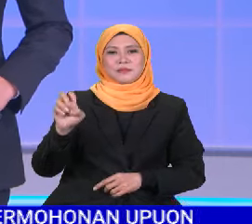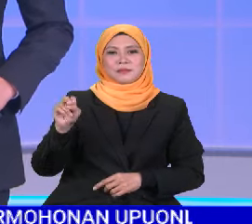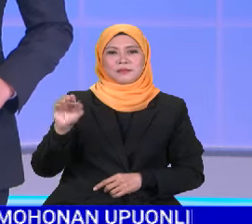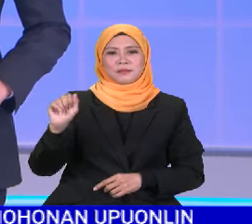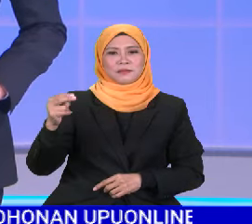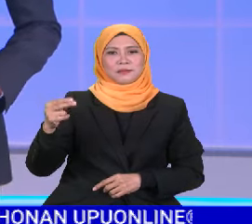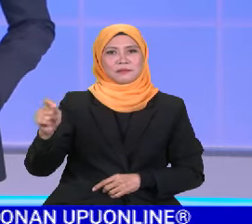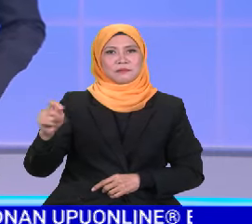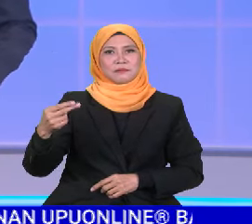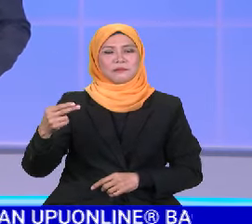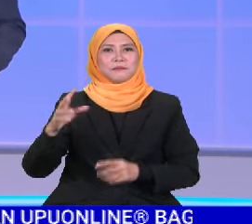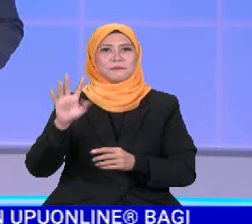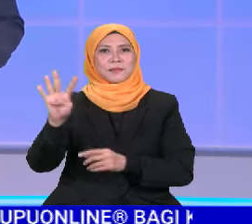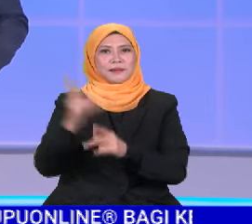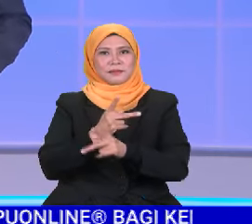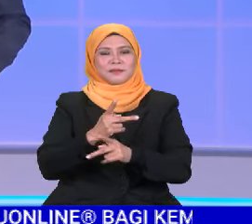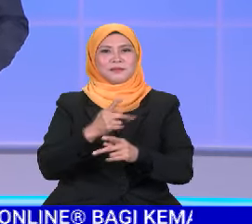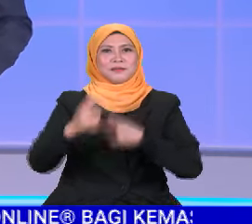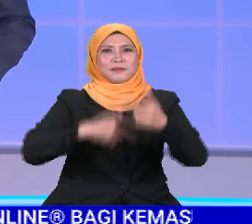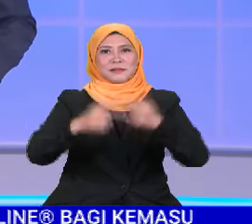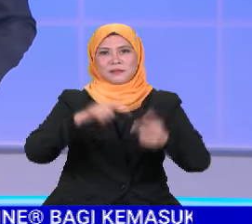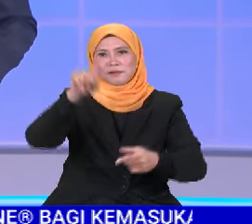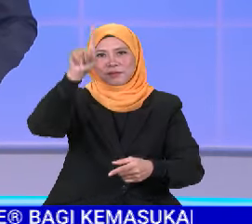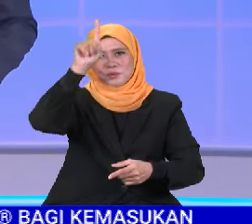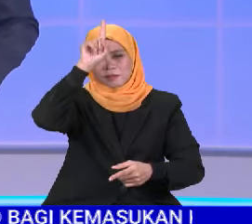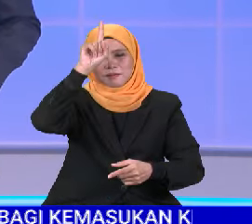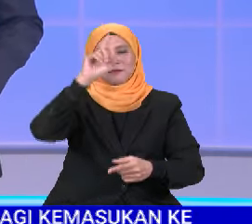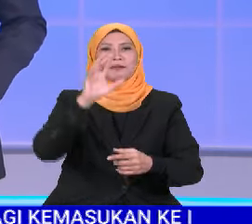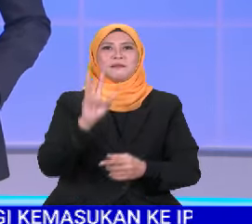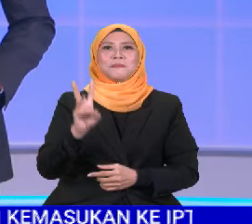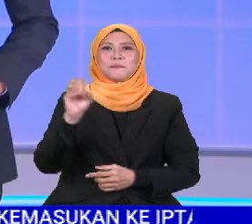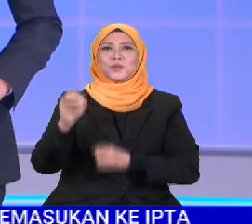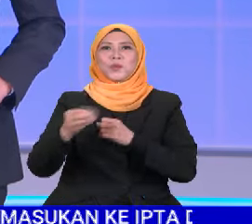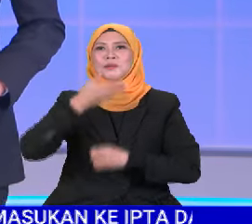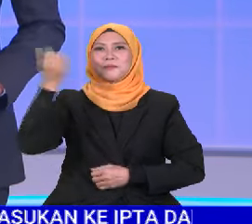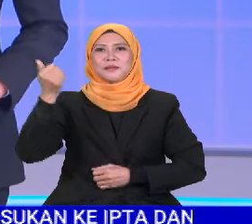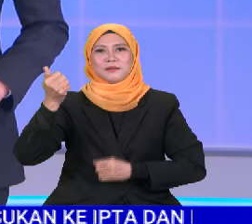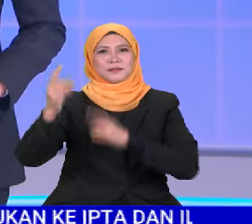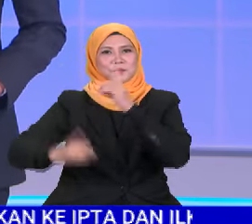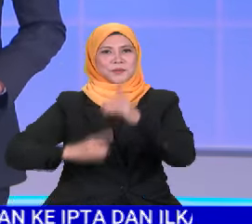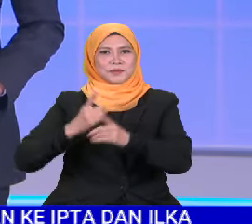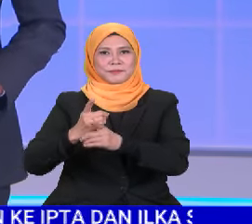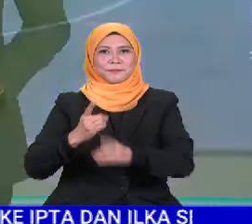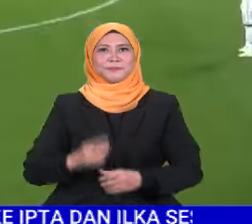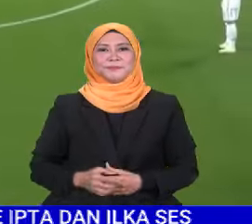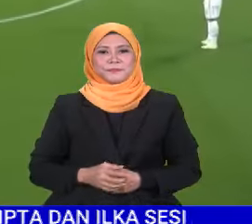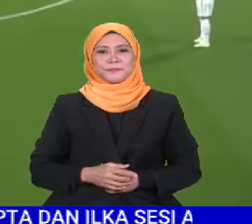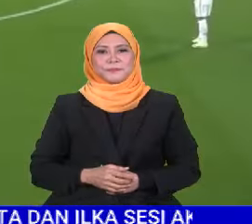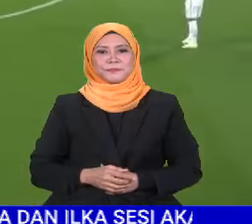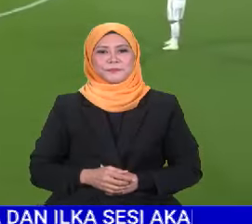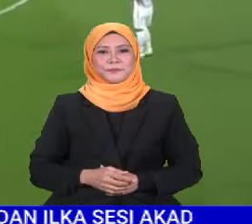juara 4 kali Liga Rusia merupakan klub yang menduduki antara 60 terbaik dunia.